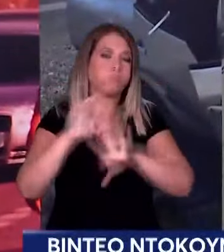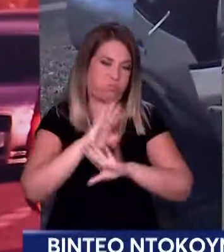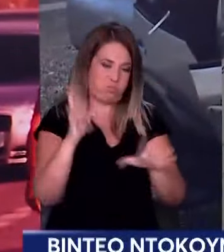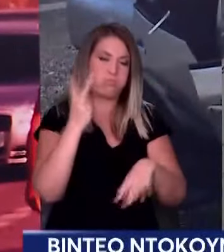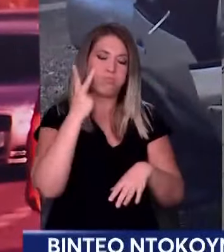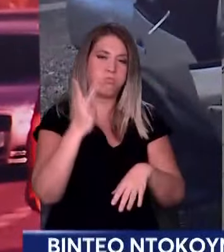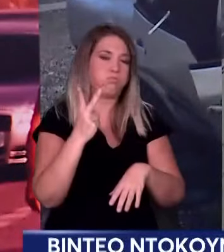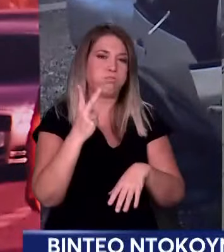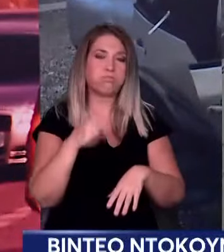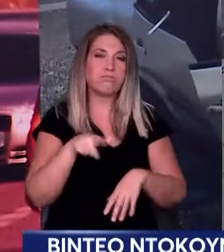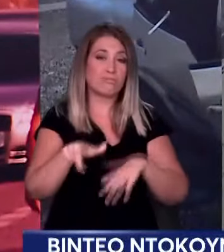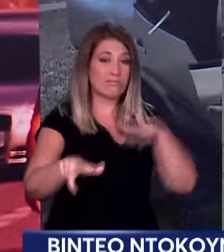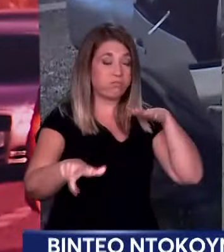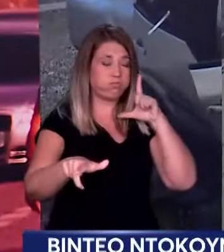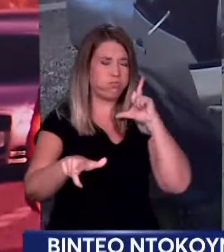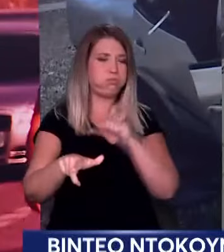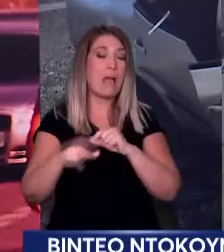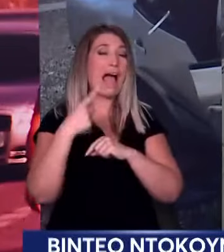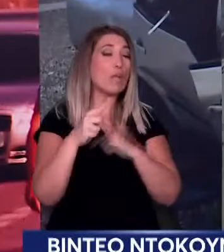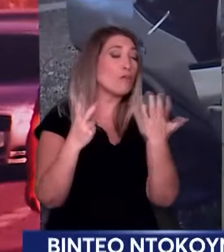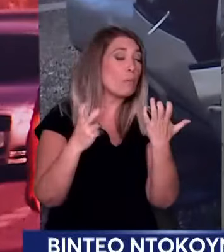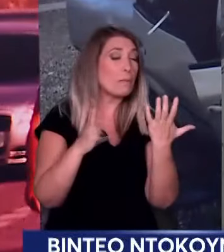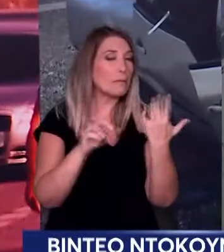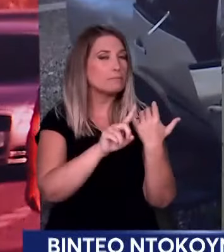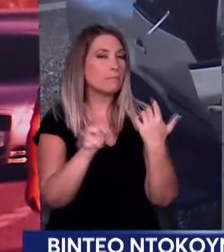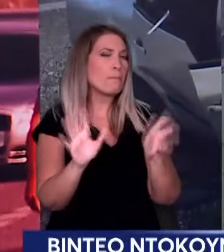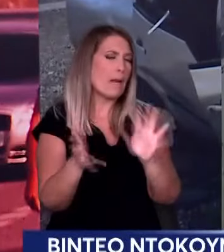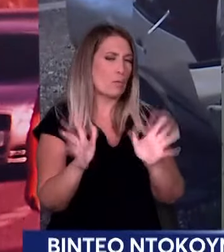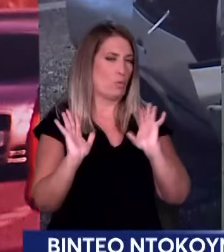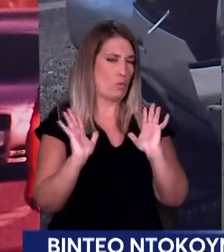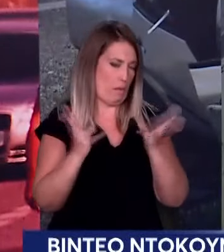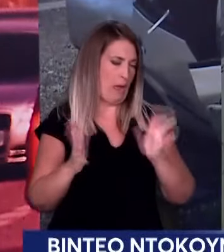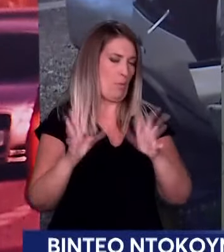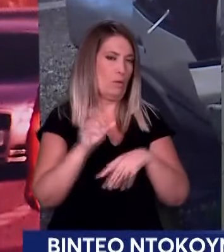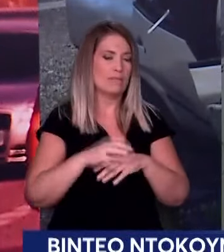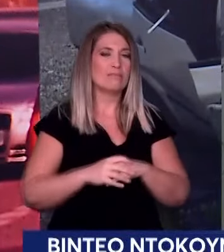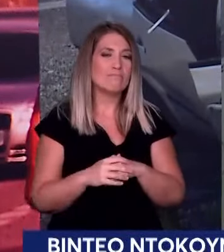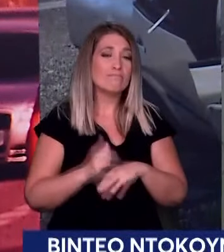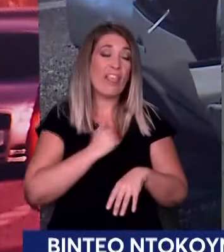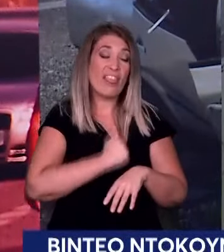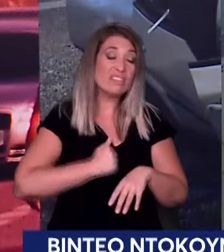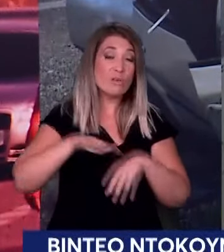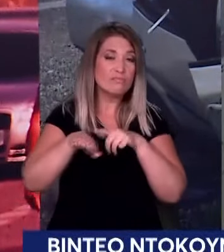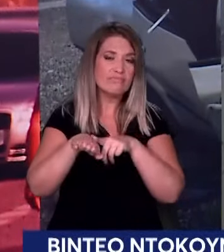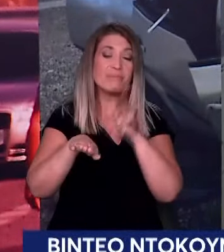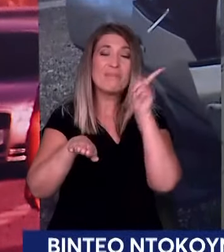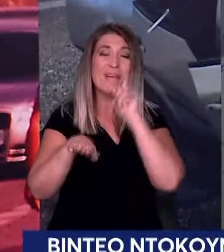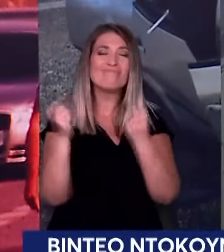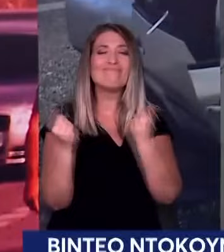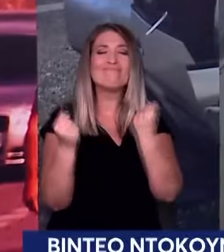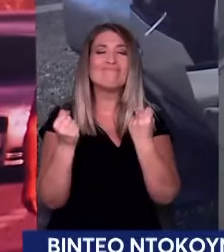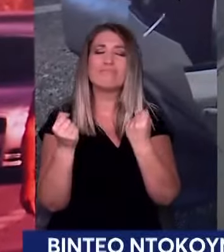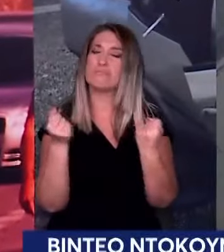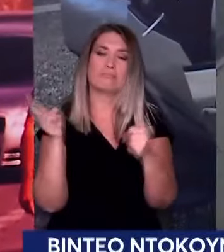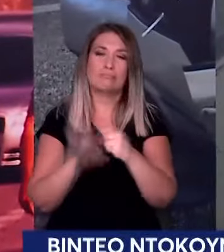να έτρεχε με 170 χιλιόμετρα. Δεν είναι σίγουρο, θα δείτε γιατί πιθανολογείται. Σκοτώθηκε μια νέα γυναίκα. Οι κάτοικοι